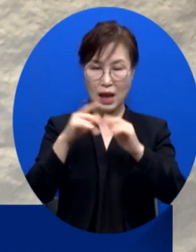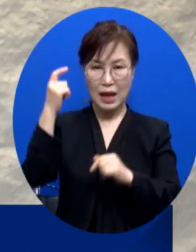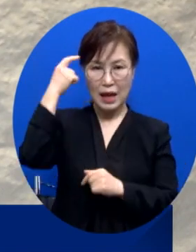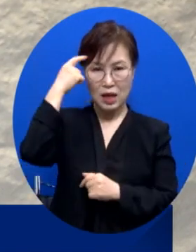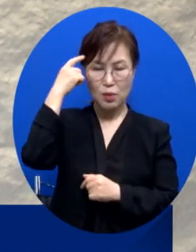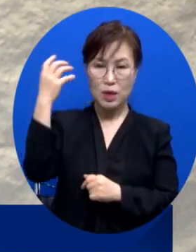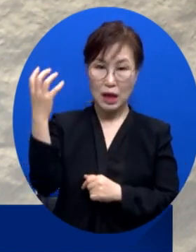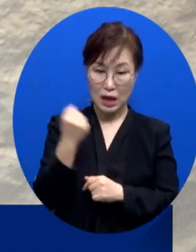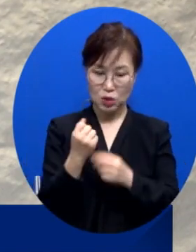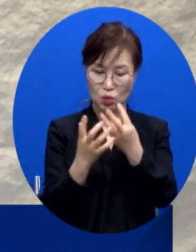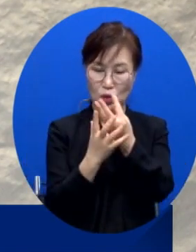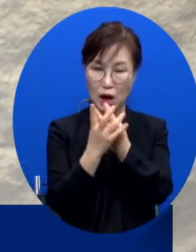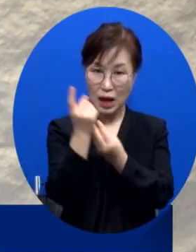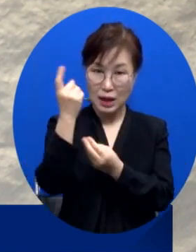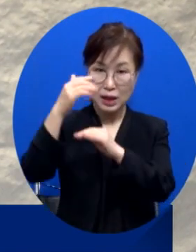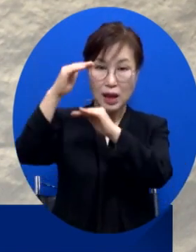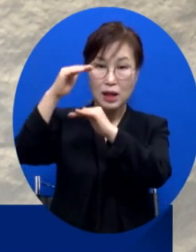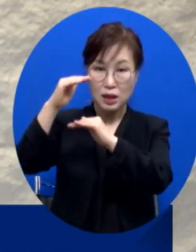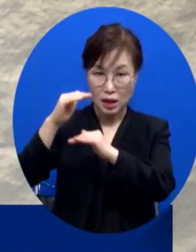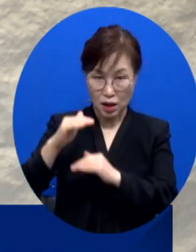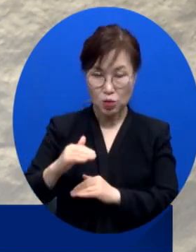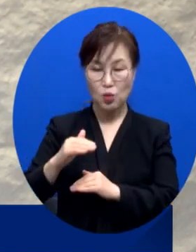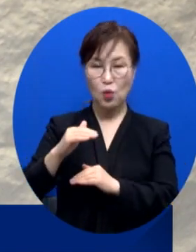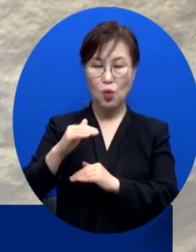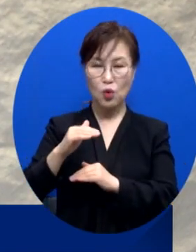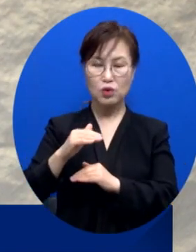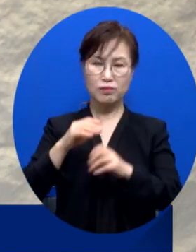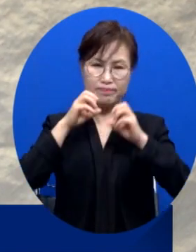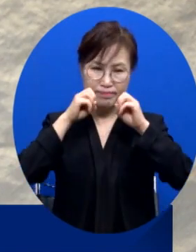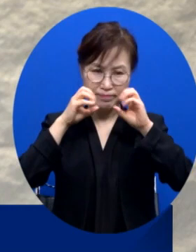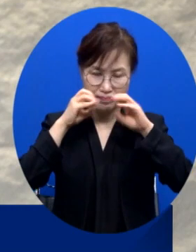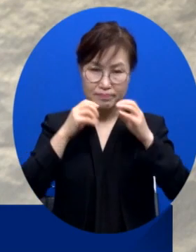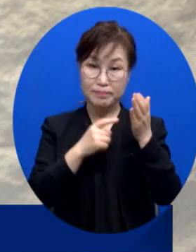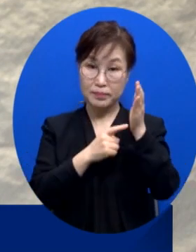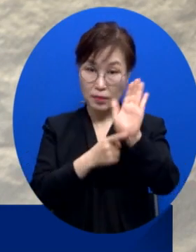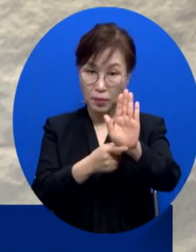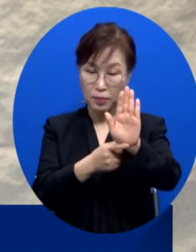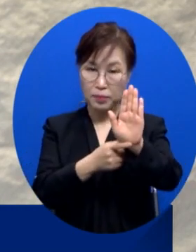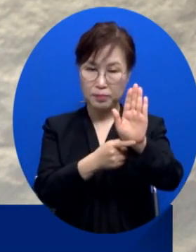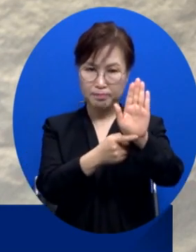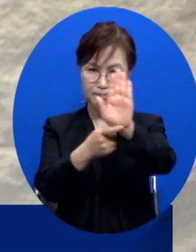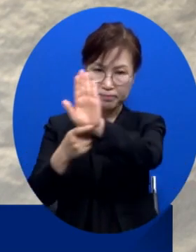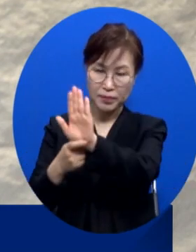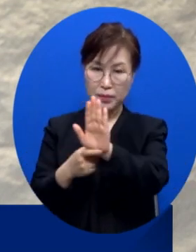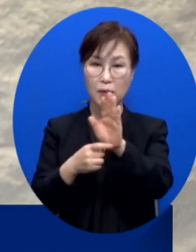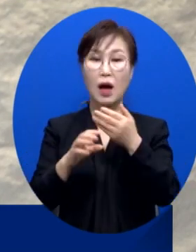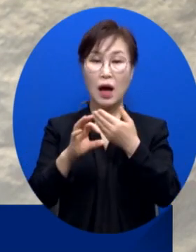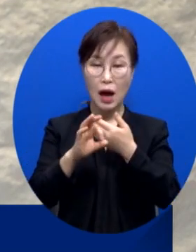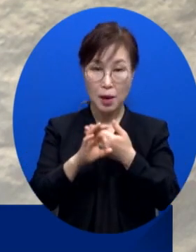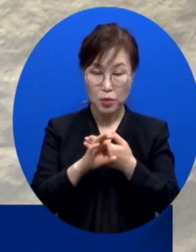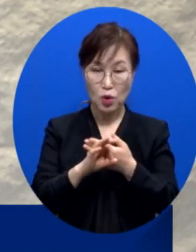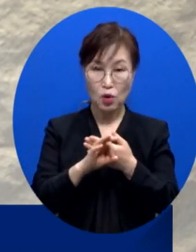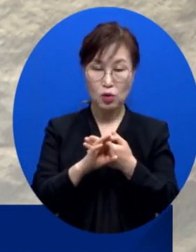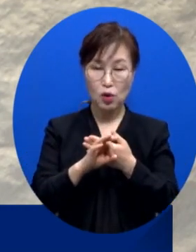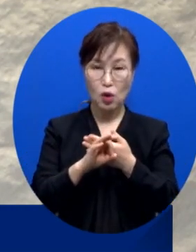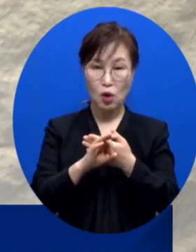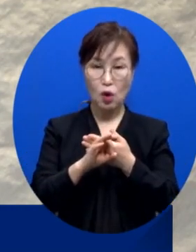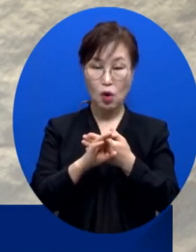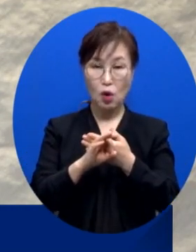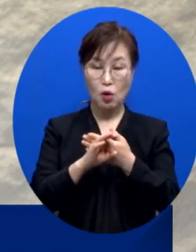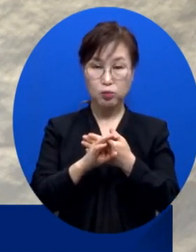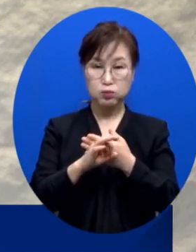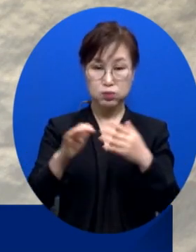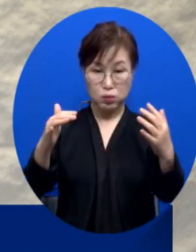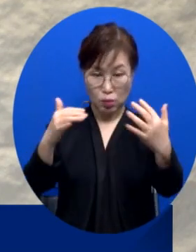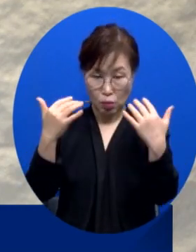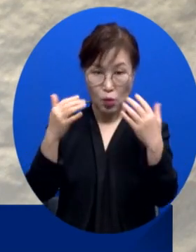모습을 하나된 내용을 가지고 선교를 하고 외부에 보여지니까 대외적으로 상당히